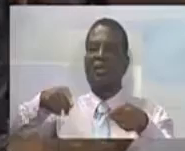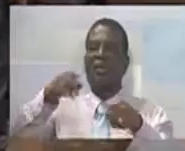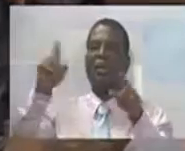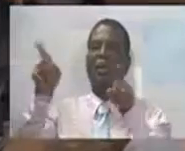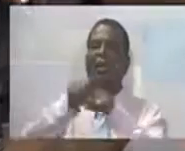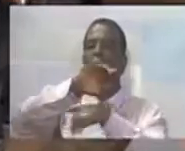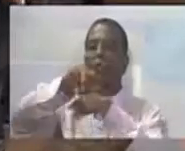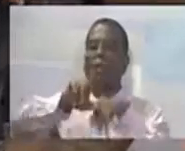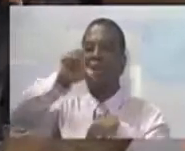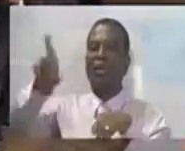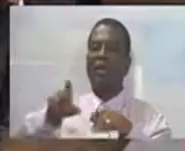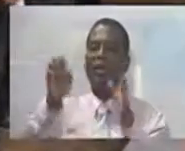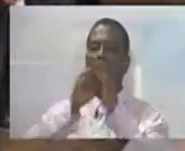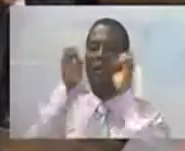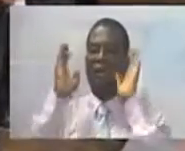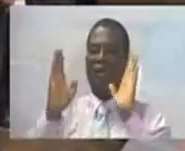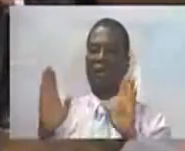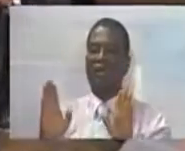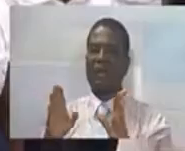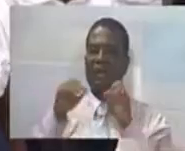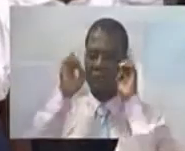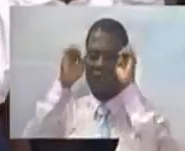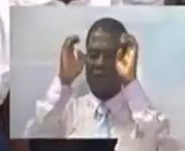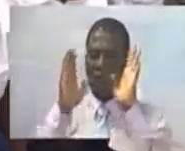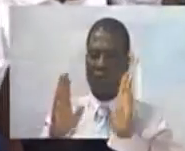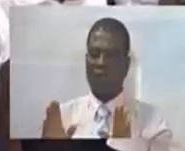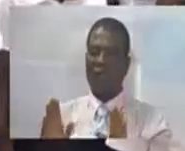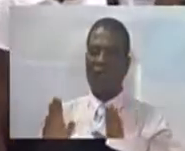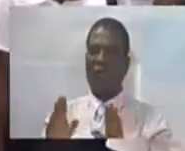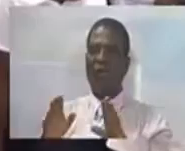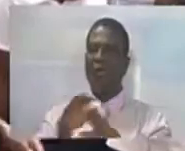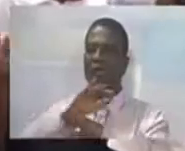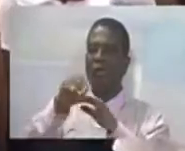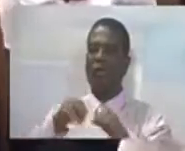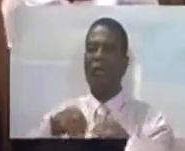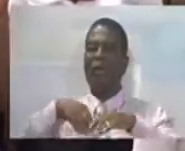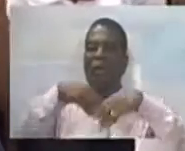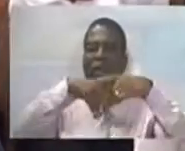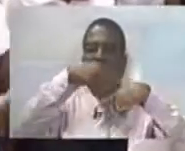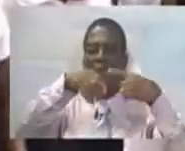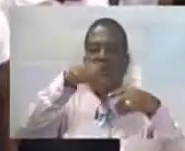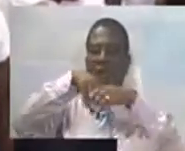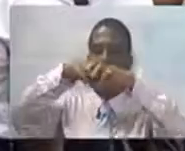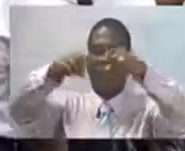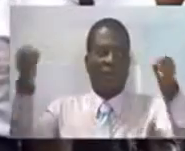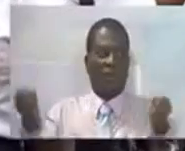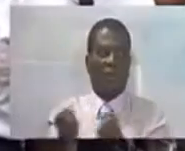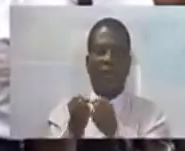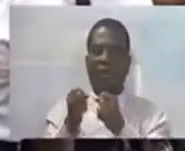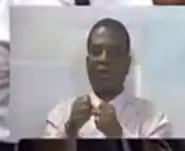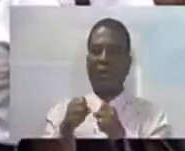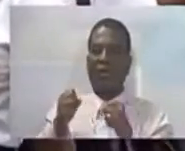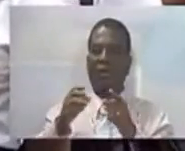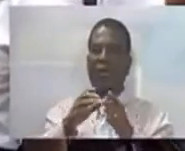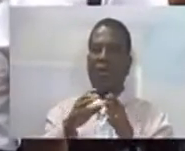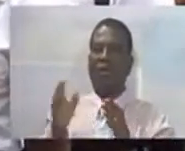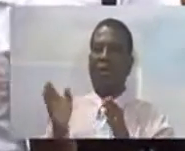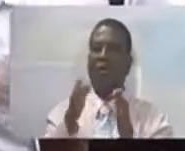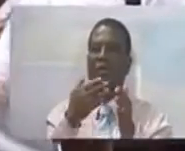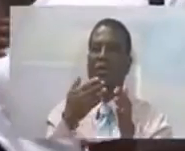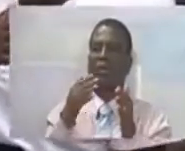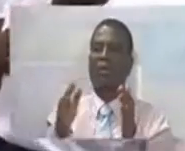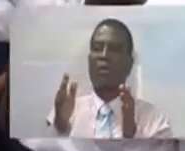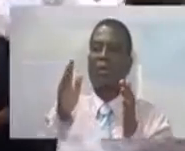lundis, élèves, enseignants, encadreurs et directeurs se retrouvent dans la cour de l'école pour la montée du drapeau.